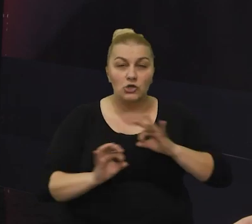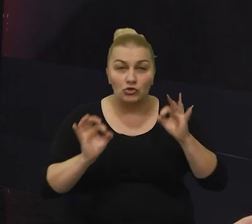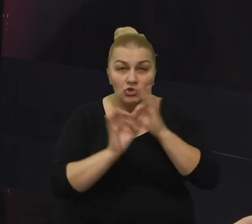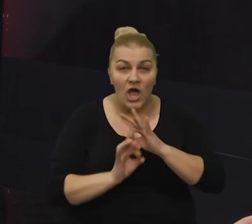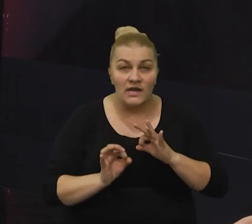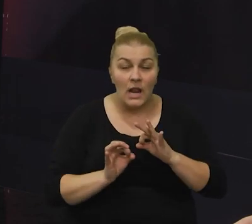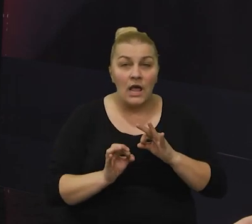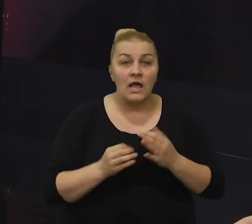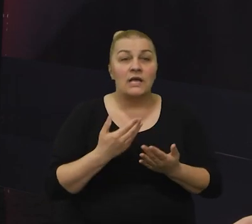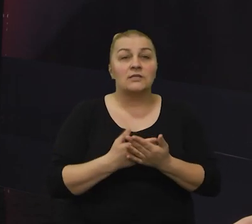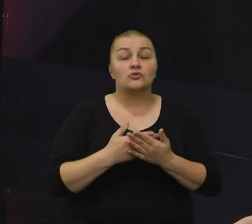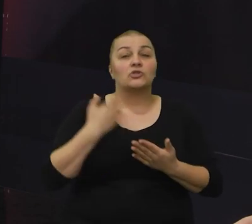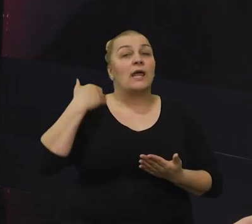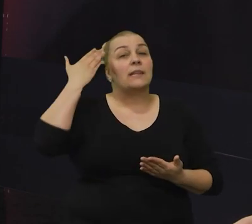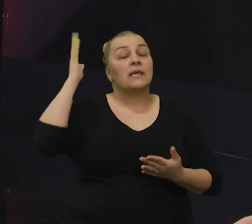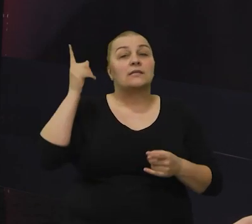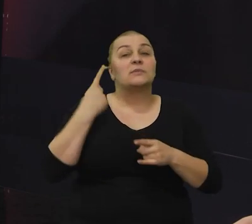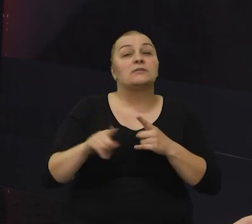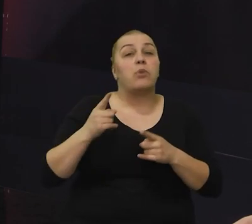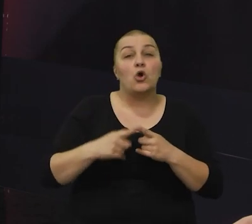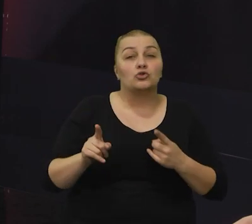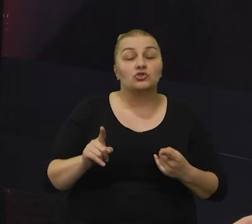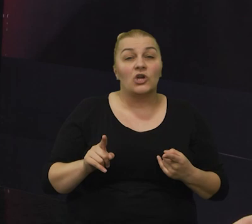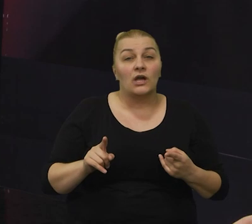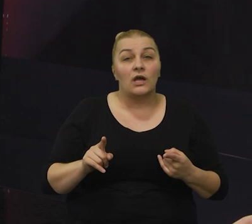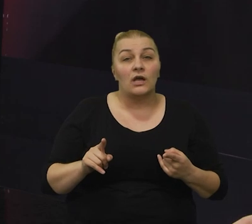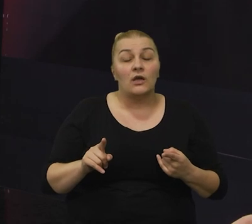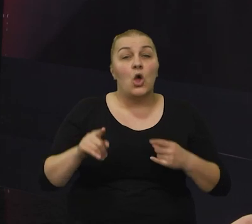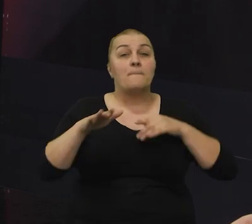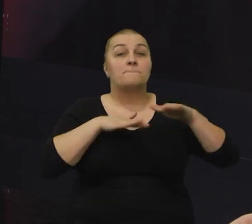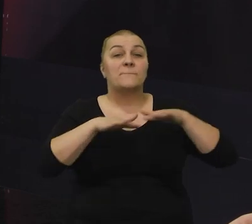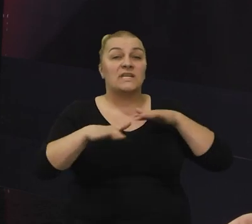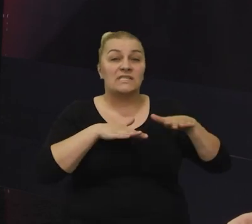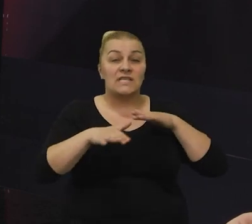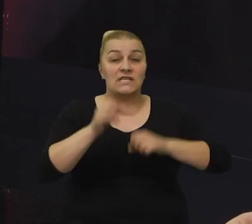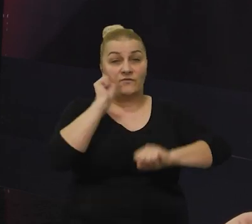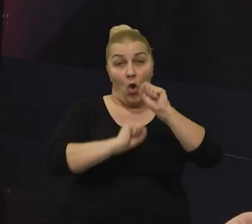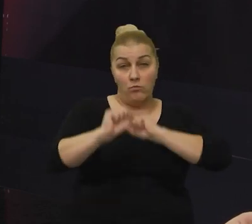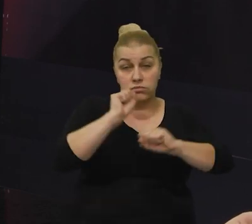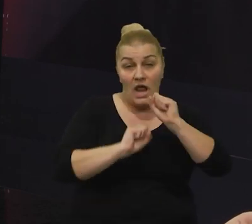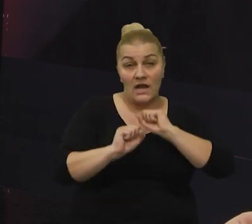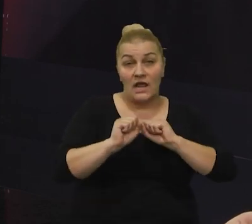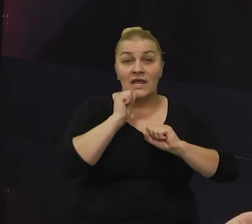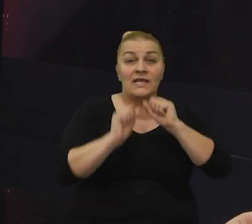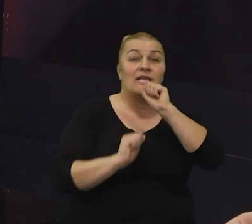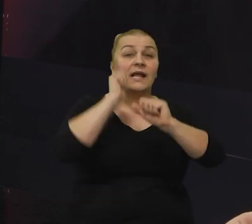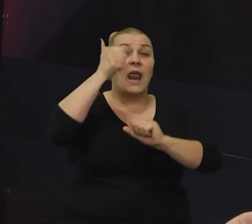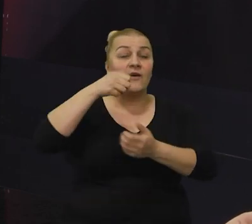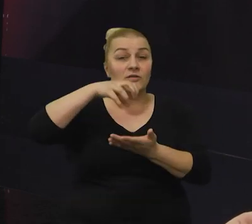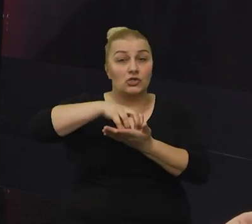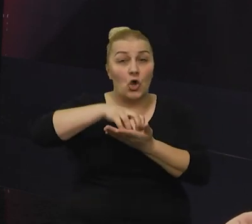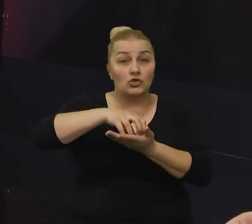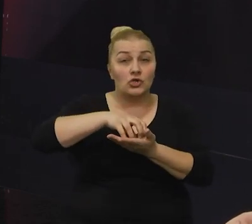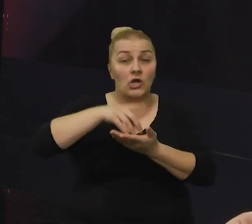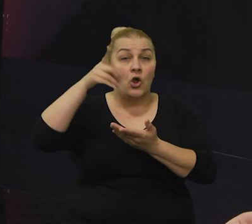razočarala, jer ne znam iz kojih razloga i Ministarstvo obrane i glavni